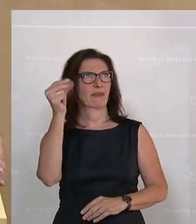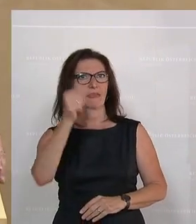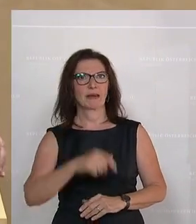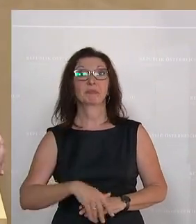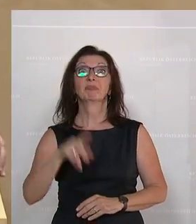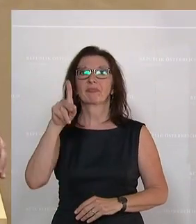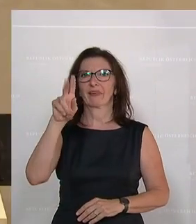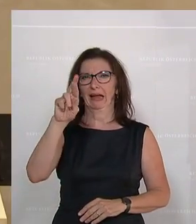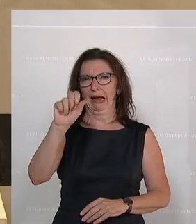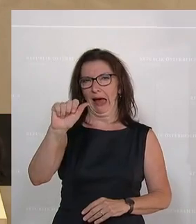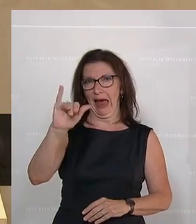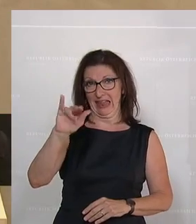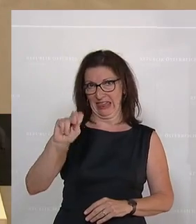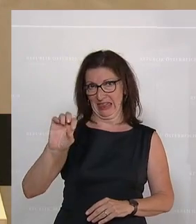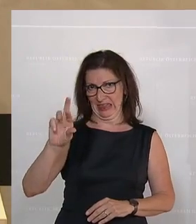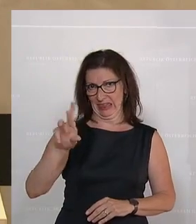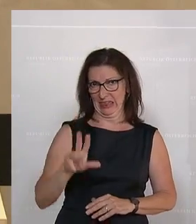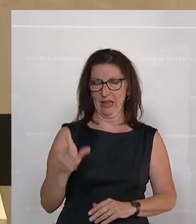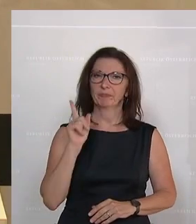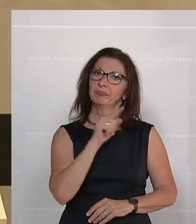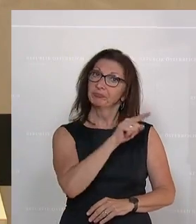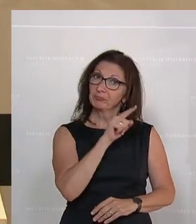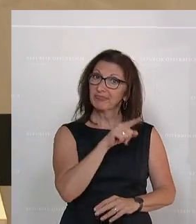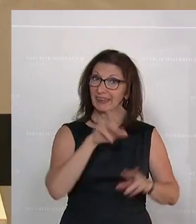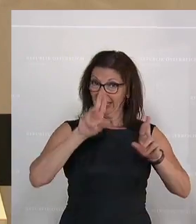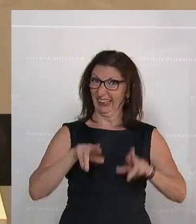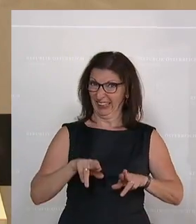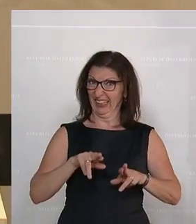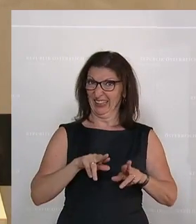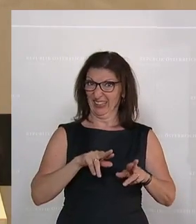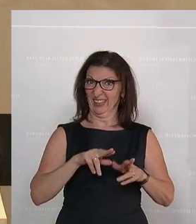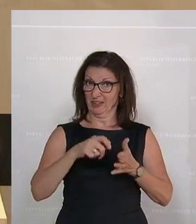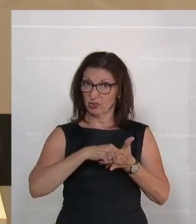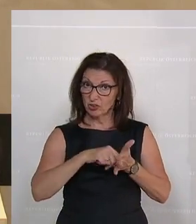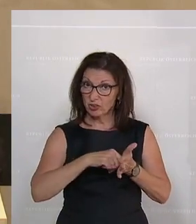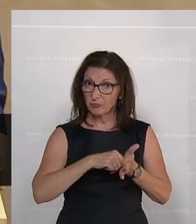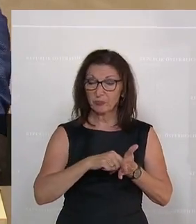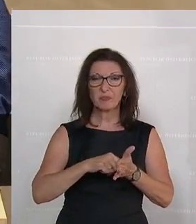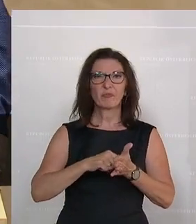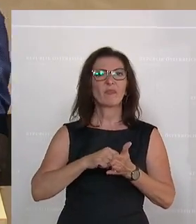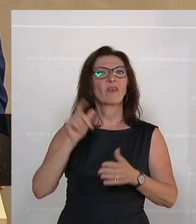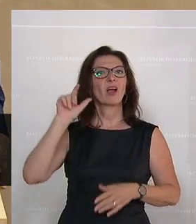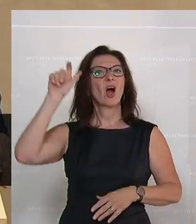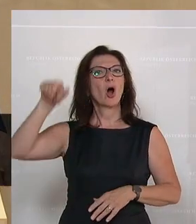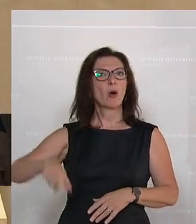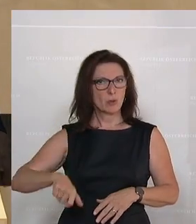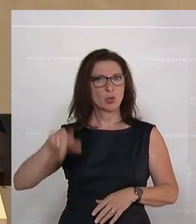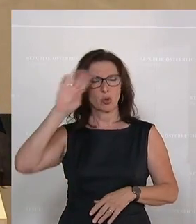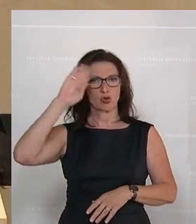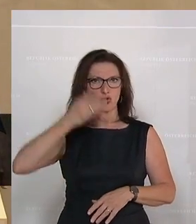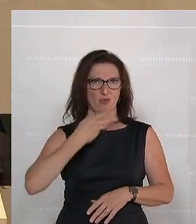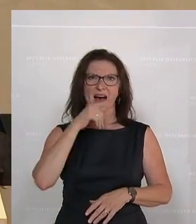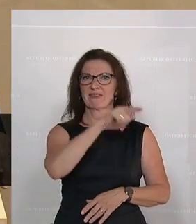keiner hat in seiner berichtigung wir haben auf unserer kollegen jacob schwarz erwidert dass es nicht stimmen würde